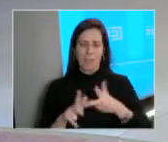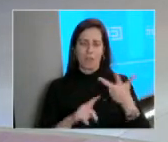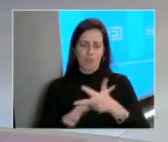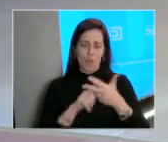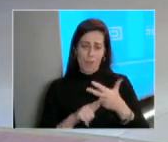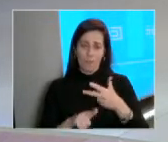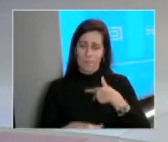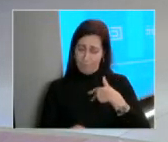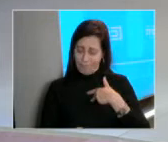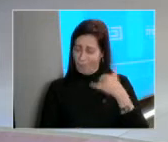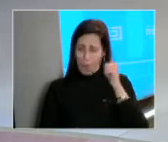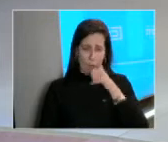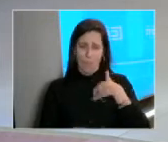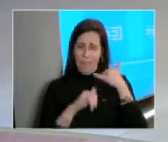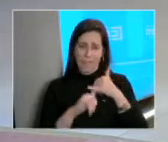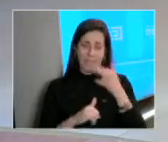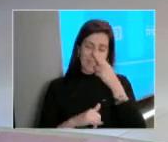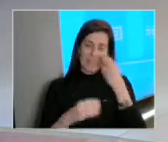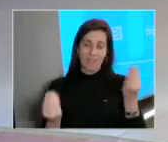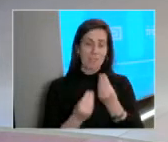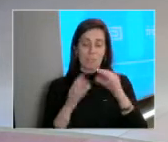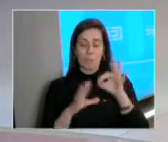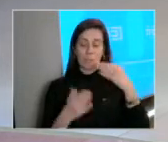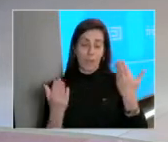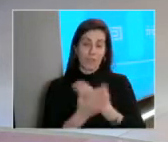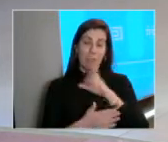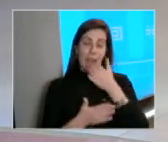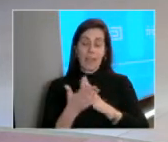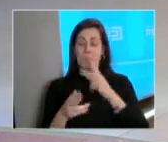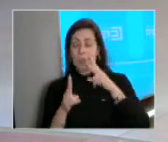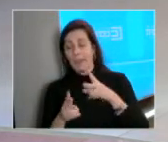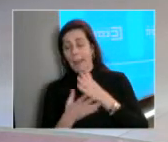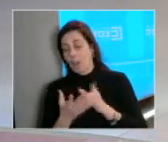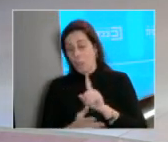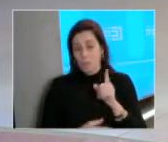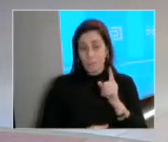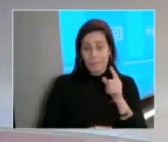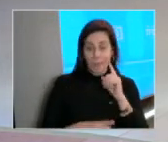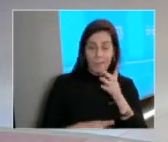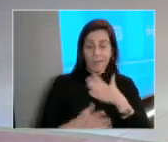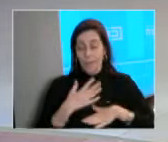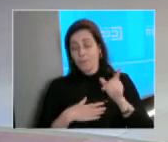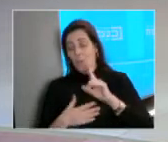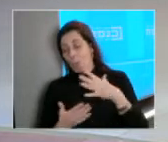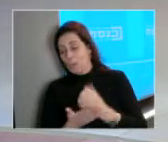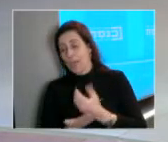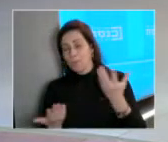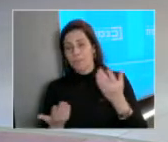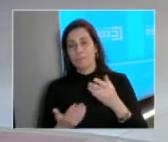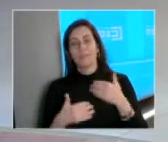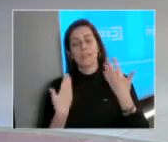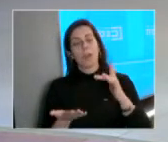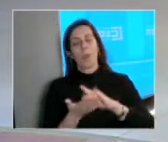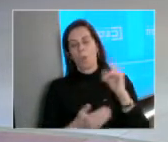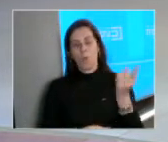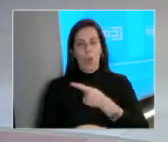אנחנו מבטיחים לכם שכל יום אנחנו ככה ננסה ללקט את המיטב, יש כאלה משעשעים, משעשעים פחות, נחמדים, מוצלחים. ניתן